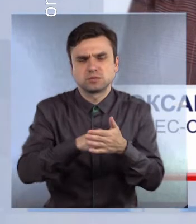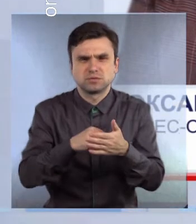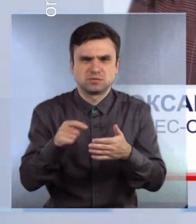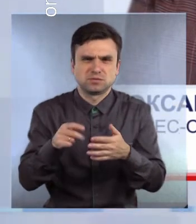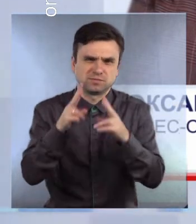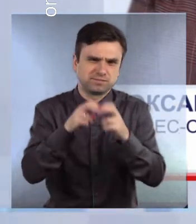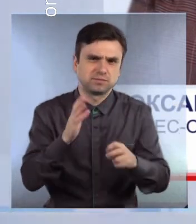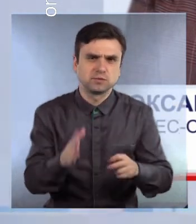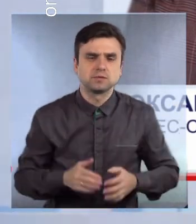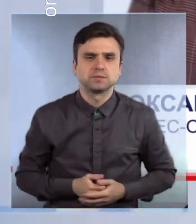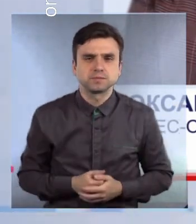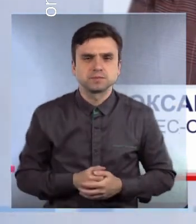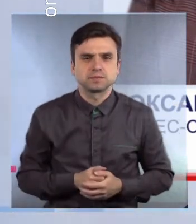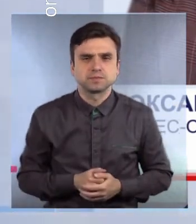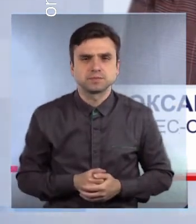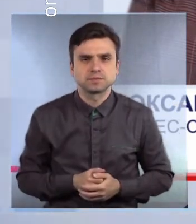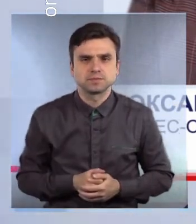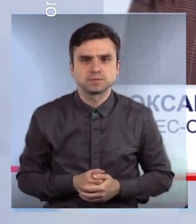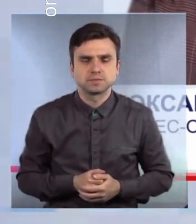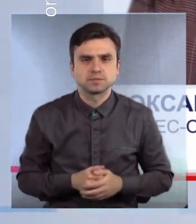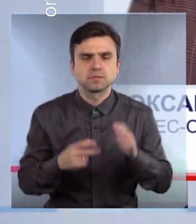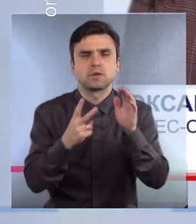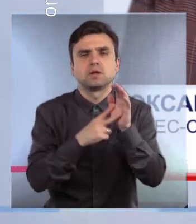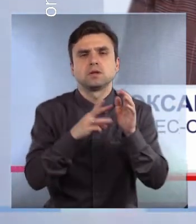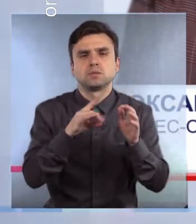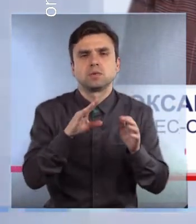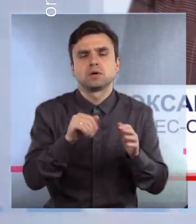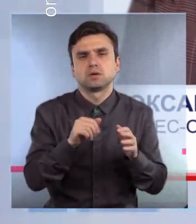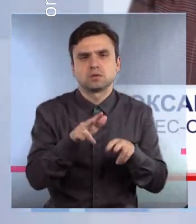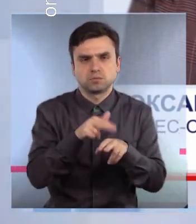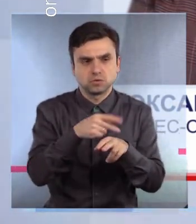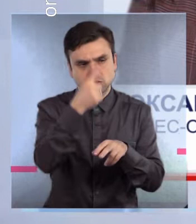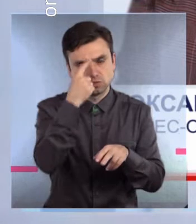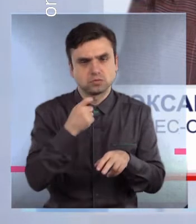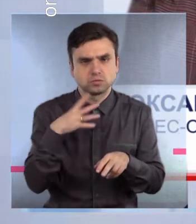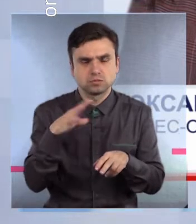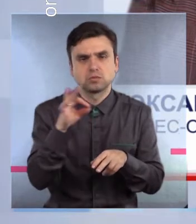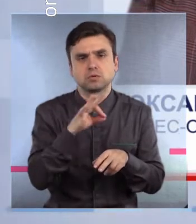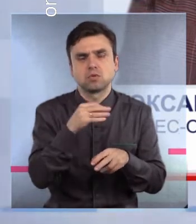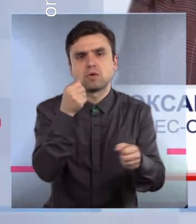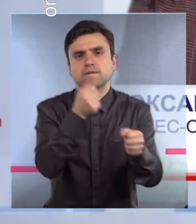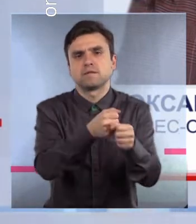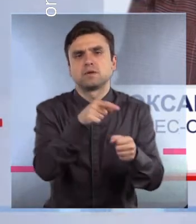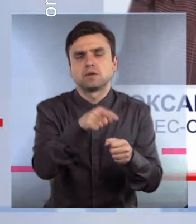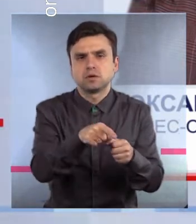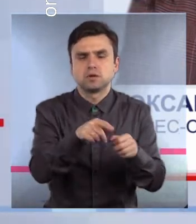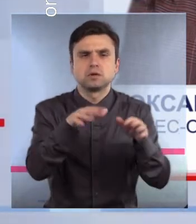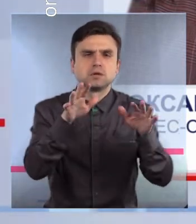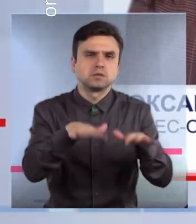7 березня до поліції надійшло повідомлення про дорожню транспортну пригоду, яка трапилася на одній з вулиць в центральному міському